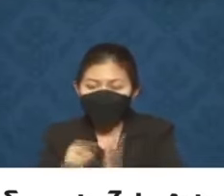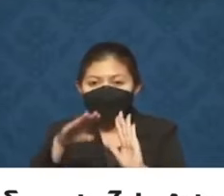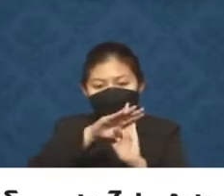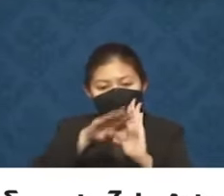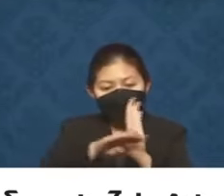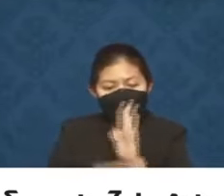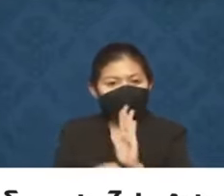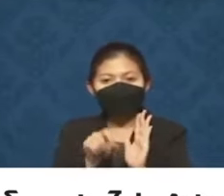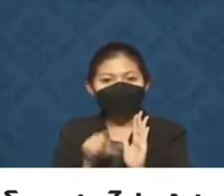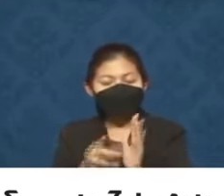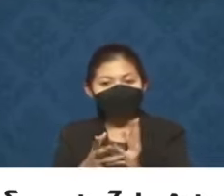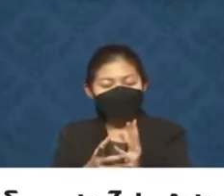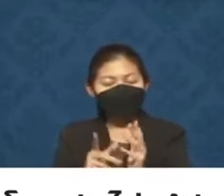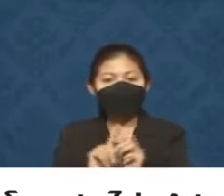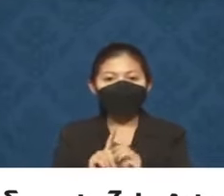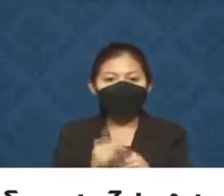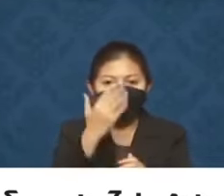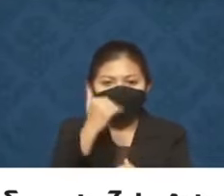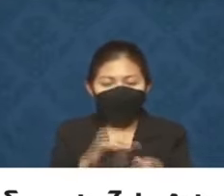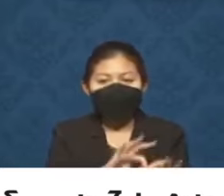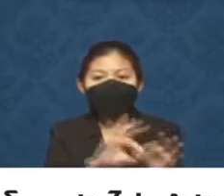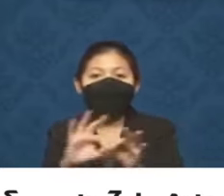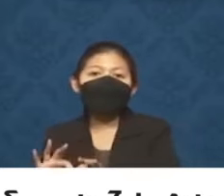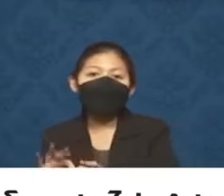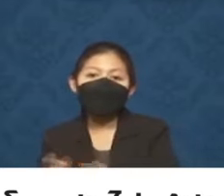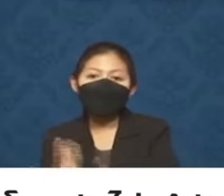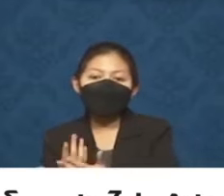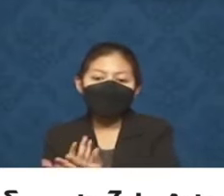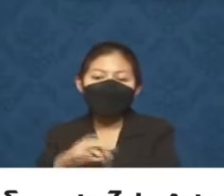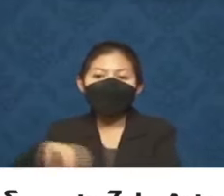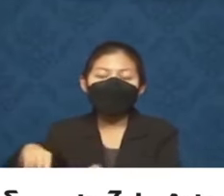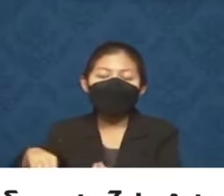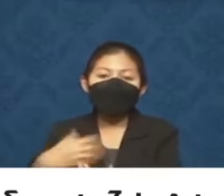มีความเร่งด่วนในการแก้ไขเพราะว่ามันเกี่ยวข้องการใช้จ่ายงบประมาณด้วยทั้งหมดนะครับ